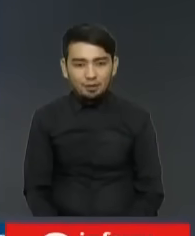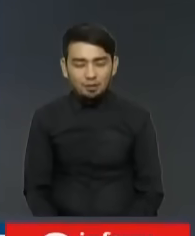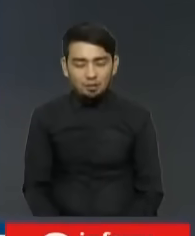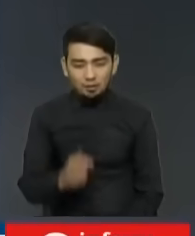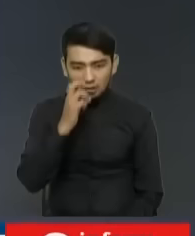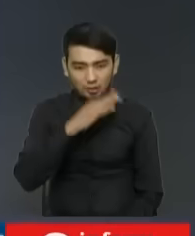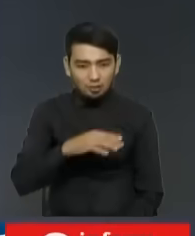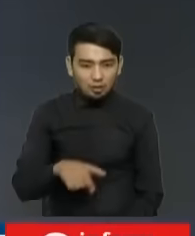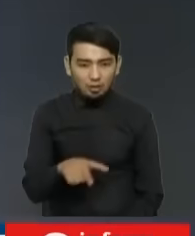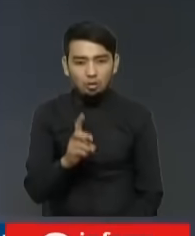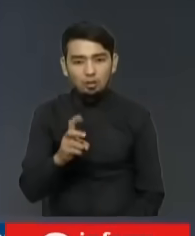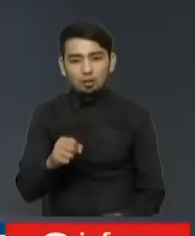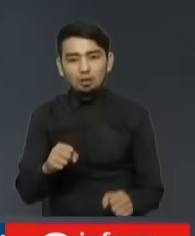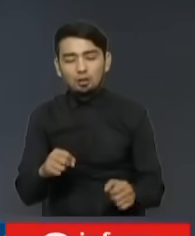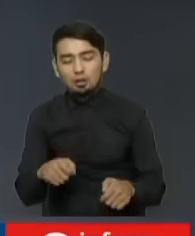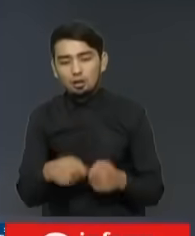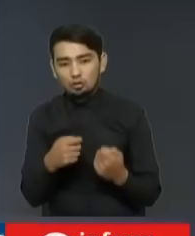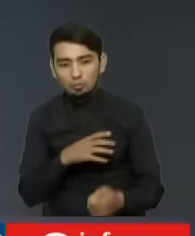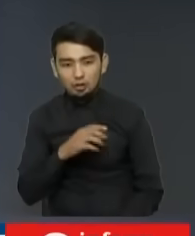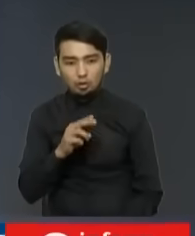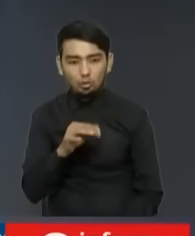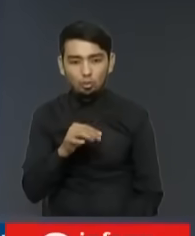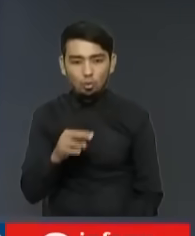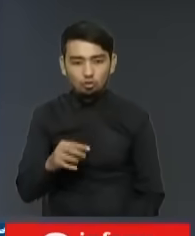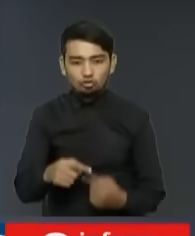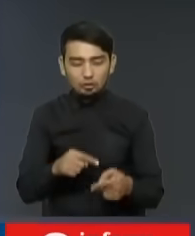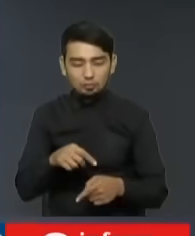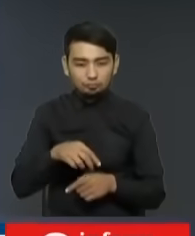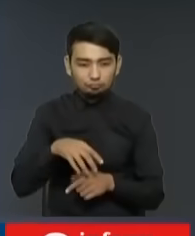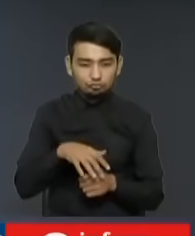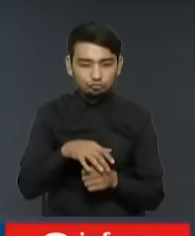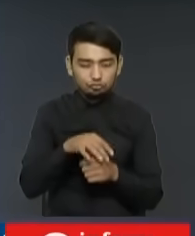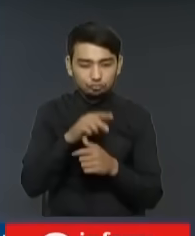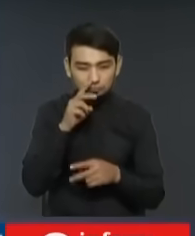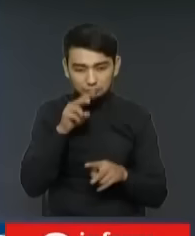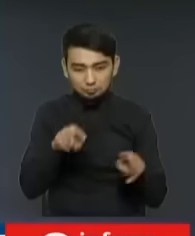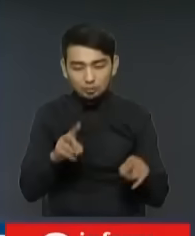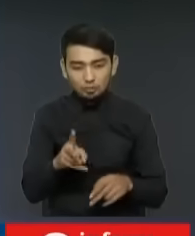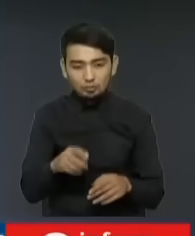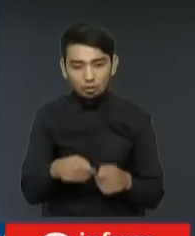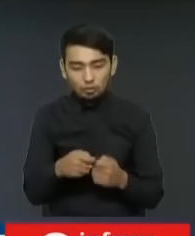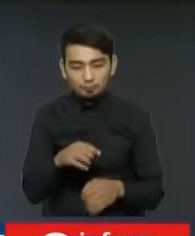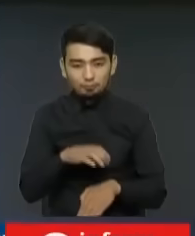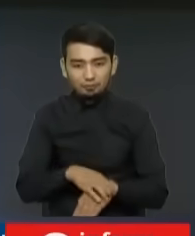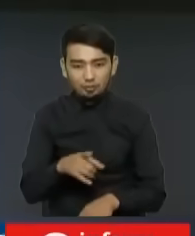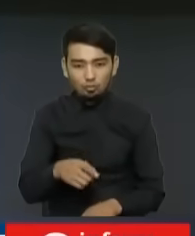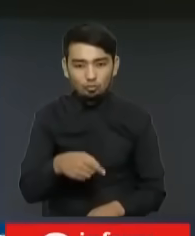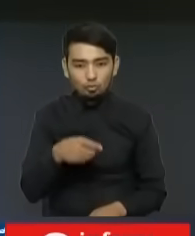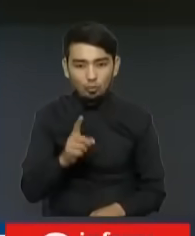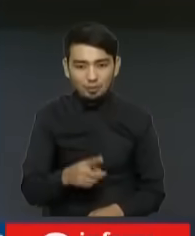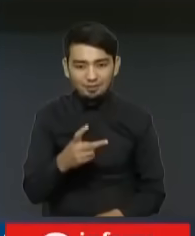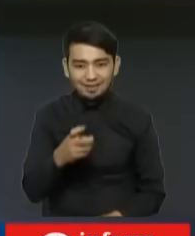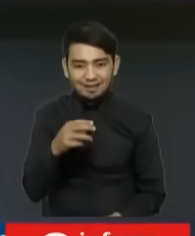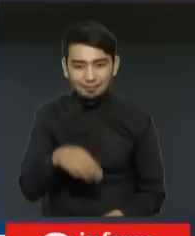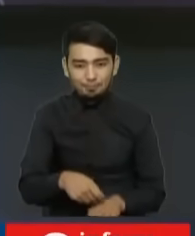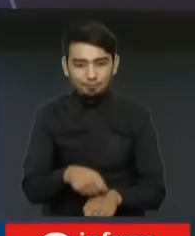Елімізде жол ережесін бұзған жүргізушілер дрон арқылы анықталып жатыр. Ұшқышсыз ұшу аппараты көліктің нөмірін 200 метр қашықтықтан